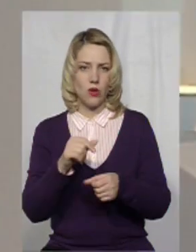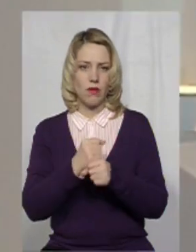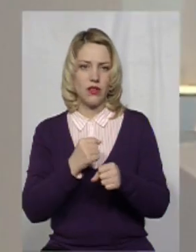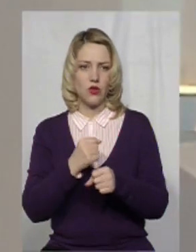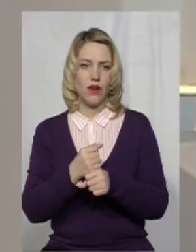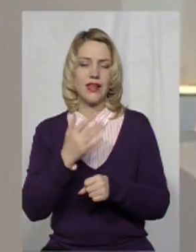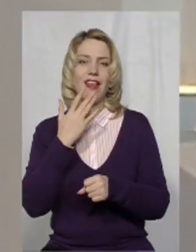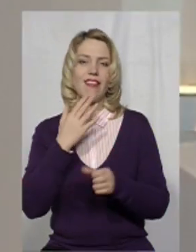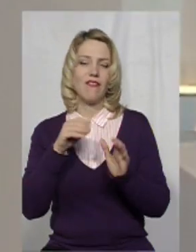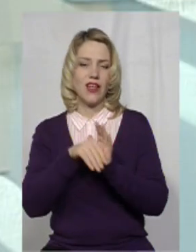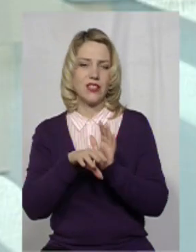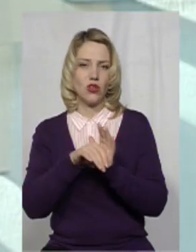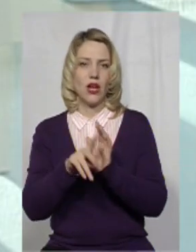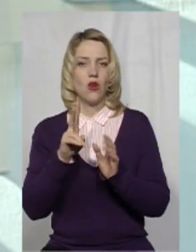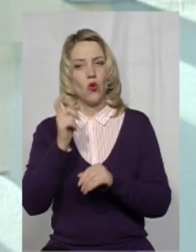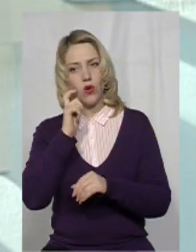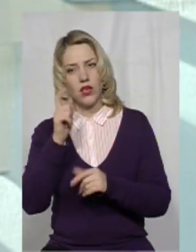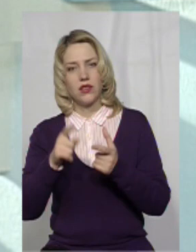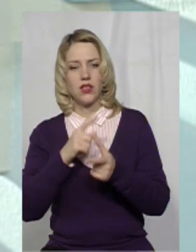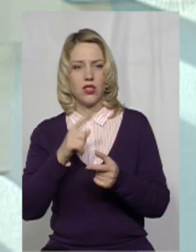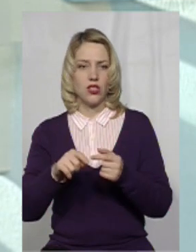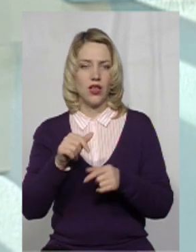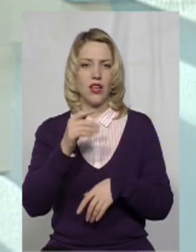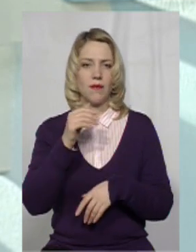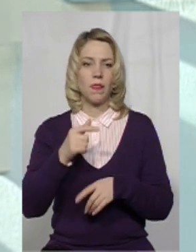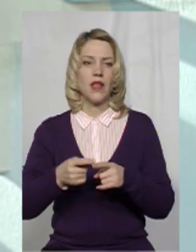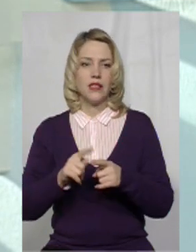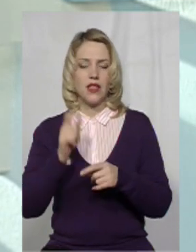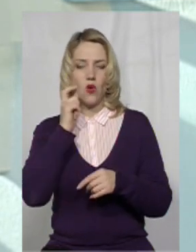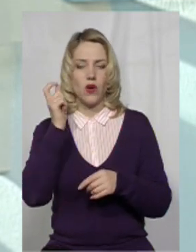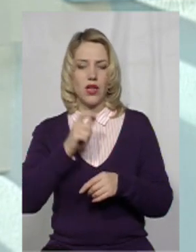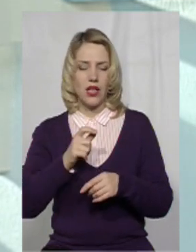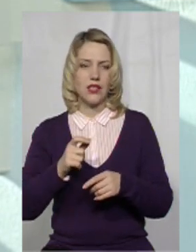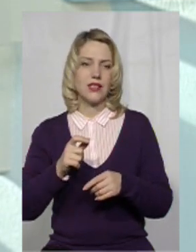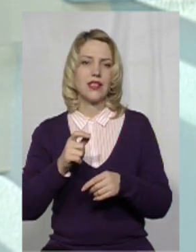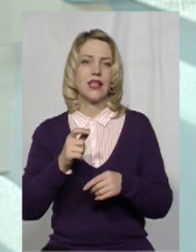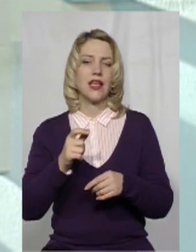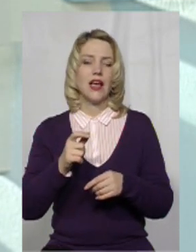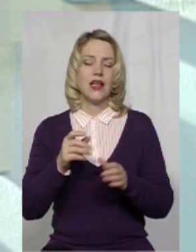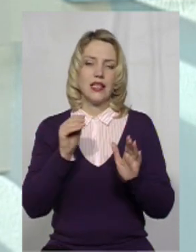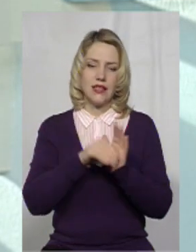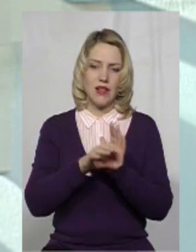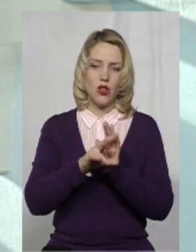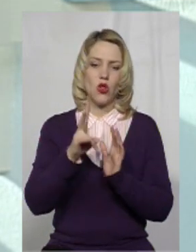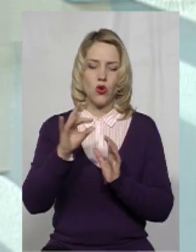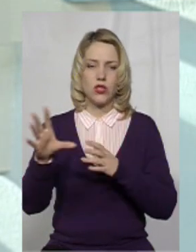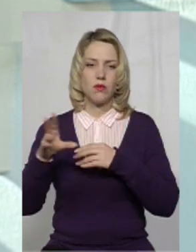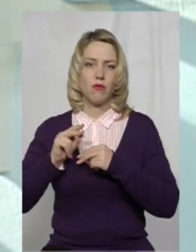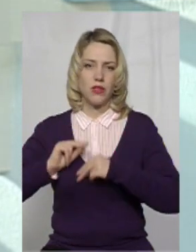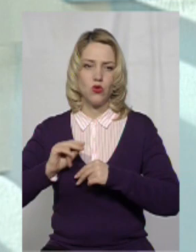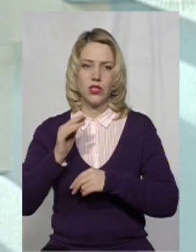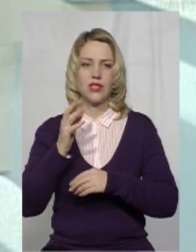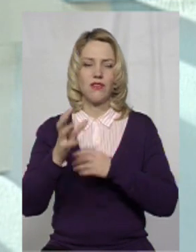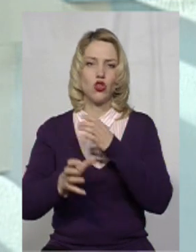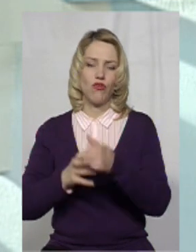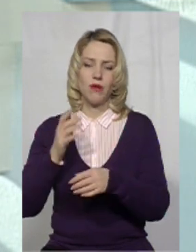інвестор іноземний? Це український інвестор, але він співпрацює з іноземними світовим банком, він